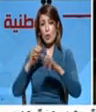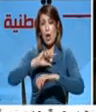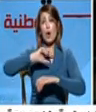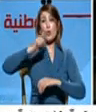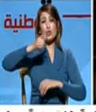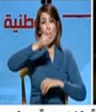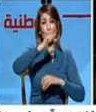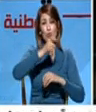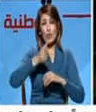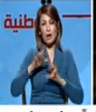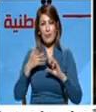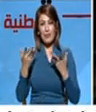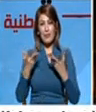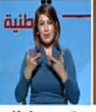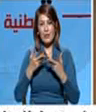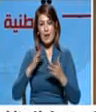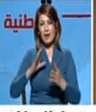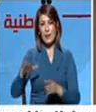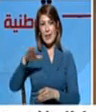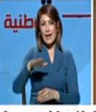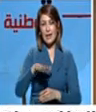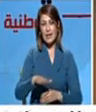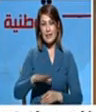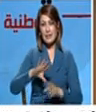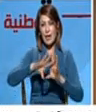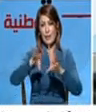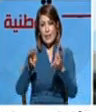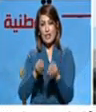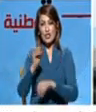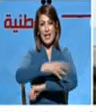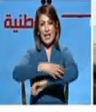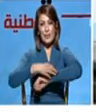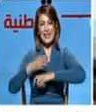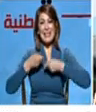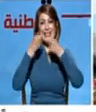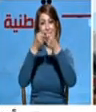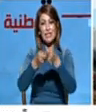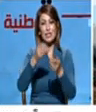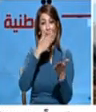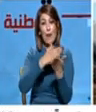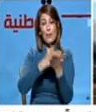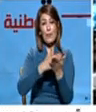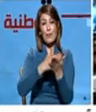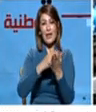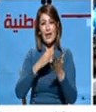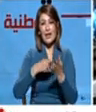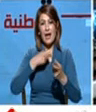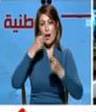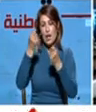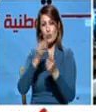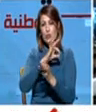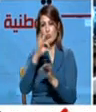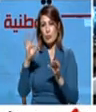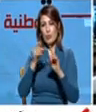الهامه هي فئه العائلات محدوده الدخل اللي هي كانت بالعلاج بالتعريف المخابز ما قبل ما كانوش